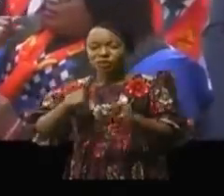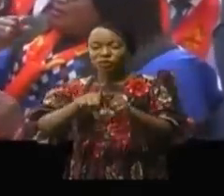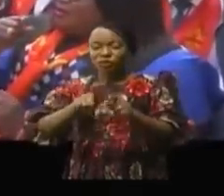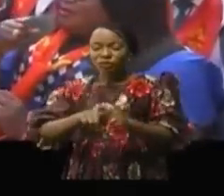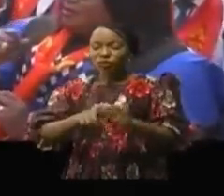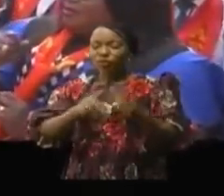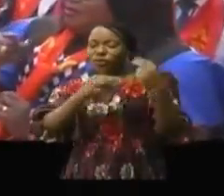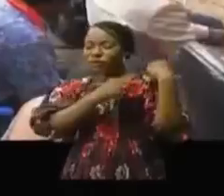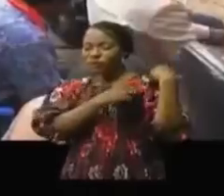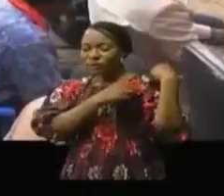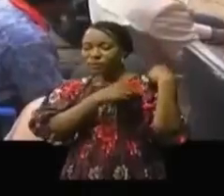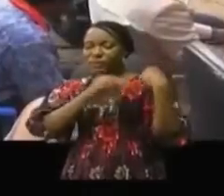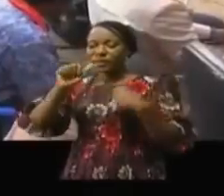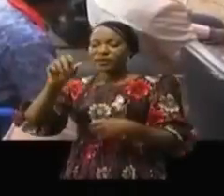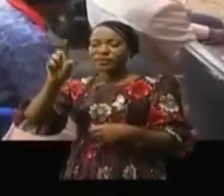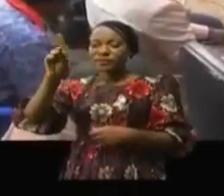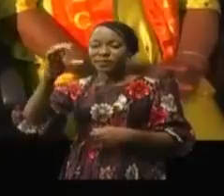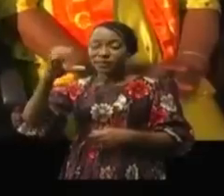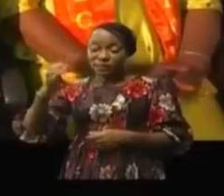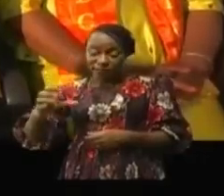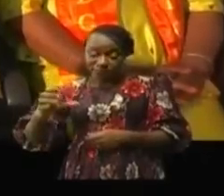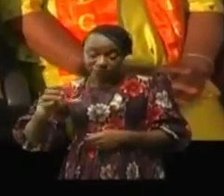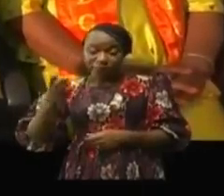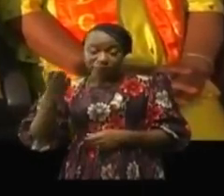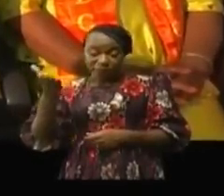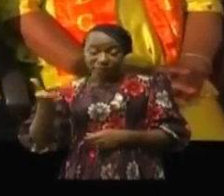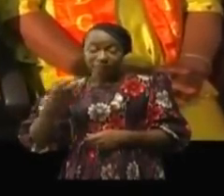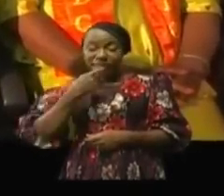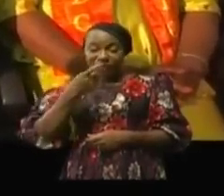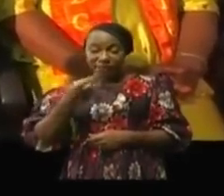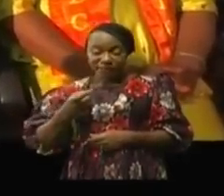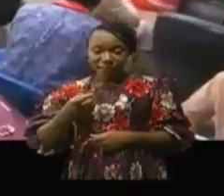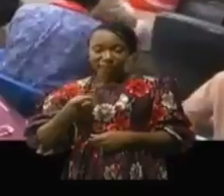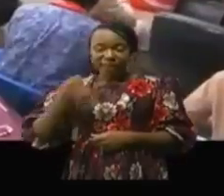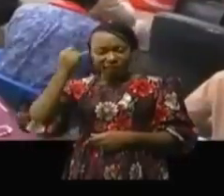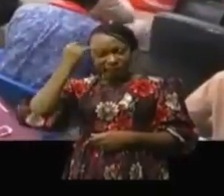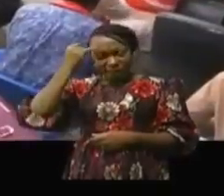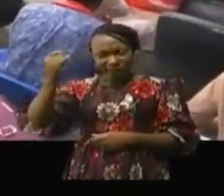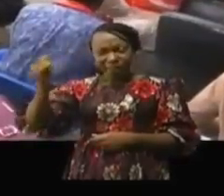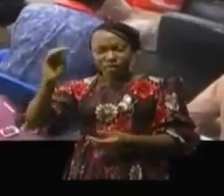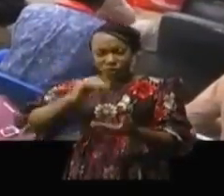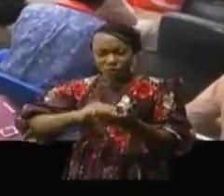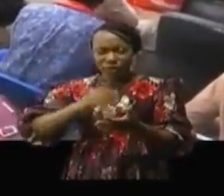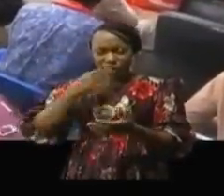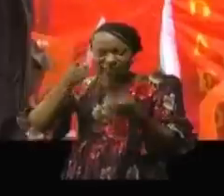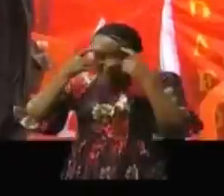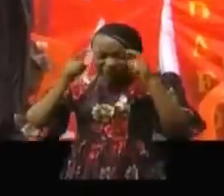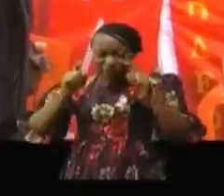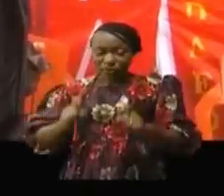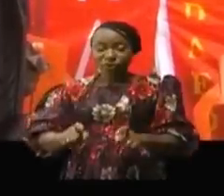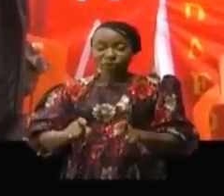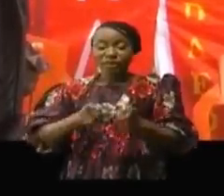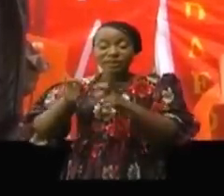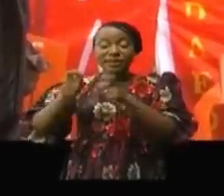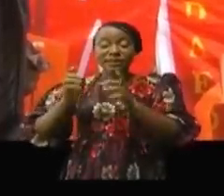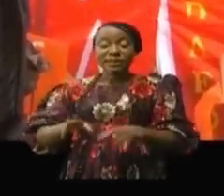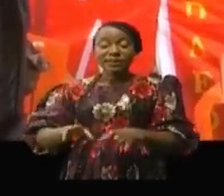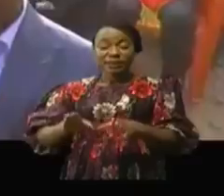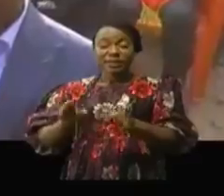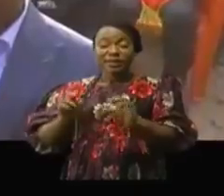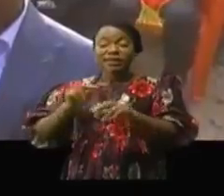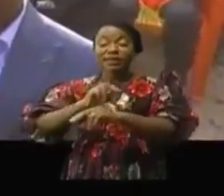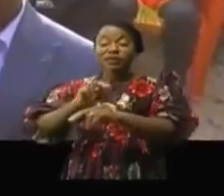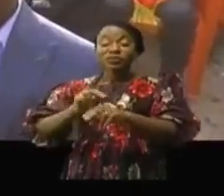de l'AFDC au Katanga, au siège du parti. L'initiateur de l'AFDC a réitéré la décision du directeur national du